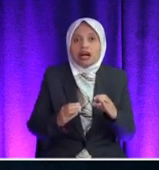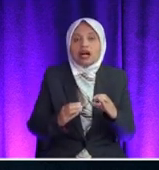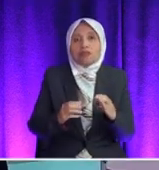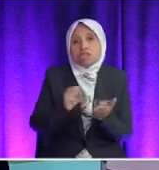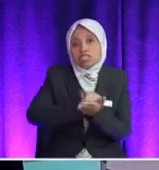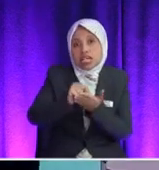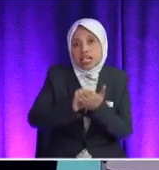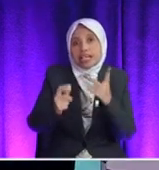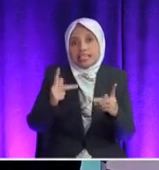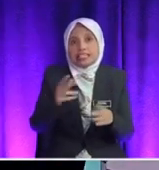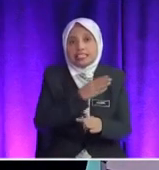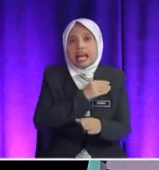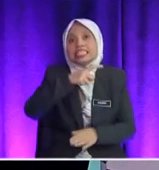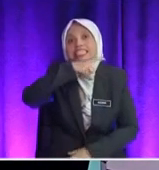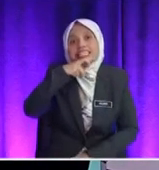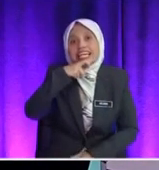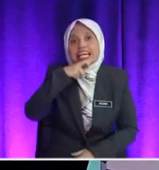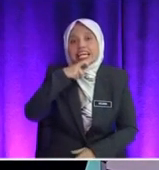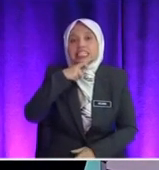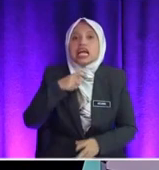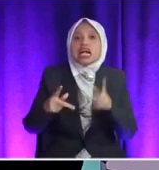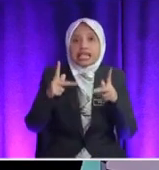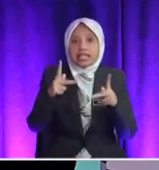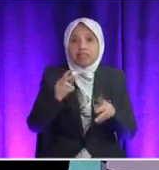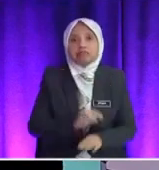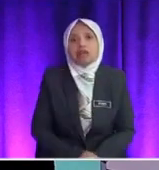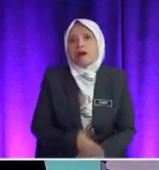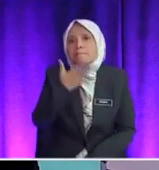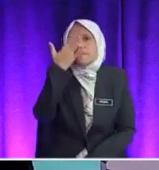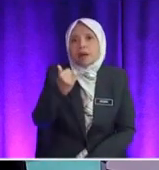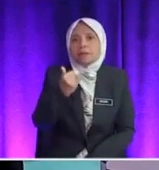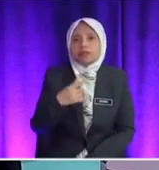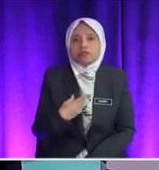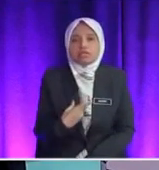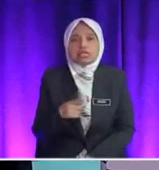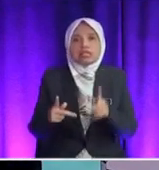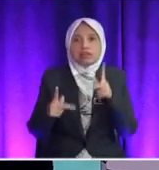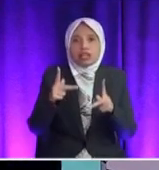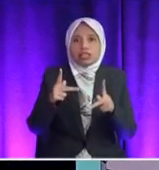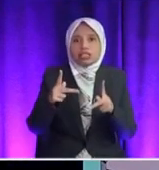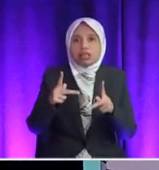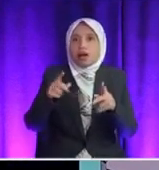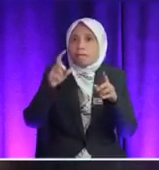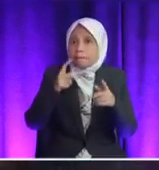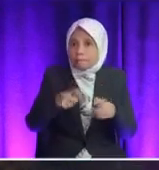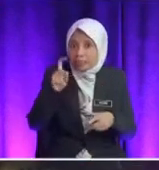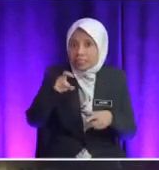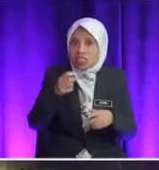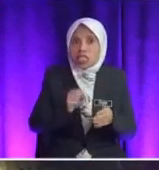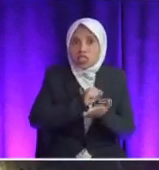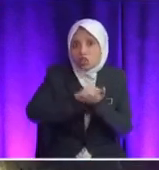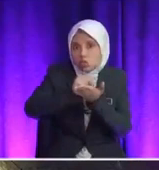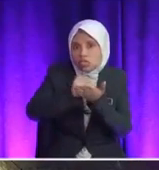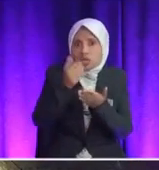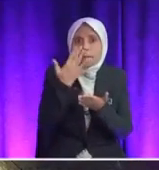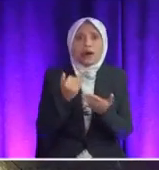kendaraan OMG yogs Oke Kenapa kita perlu Sebab kenapa creavice tadi perlu dicuci ini perlu